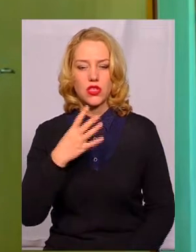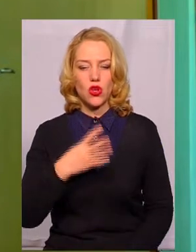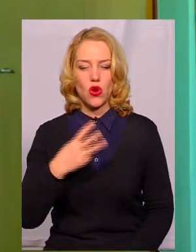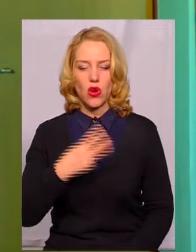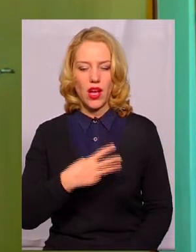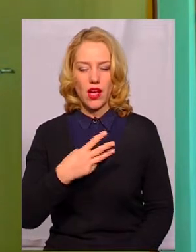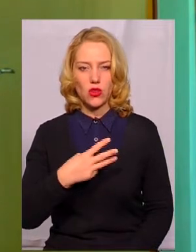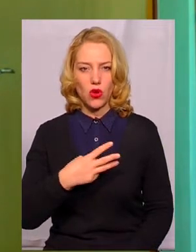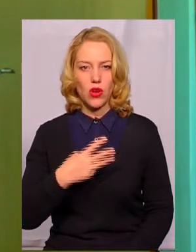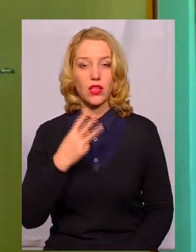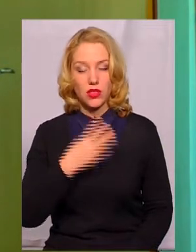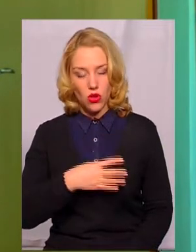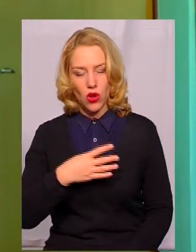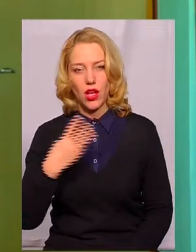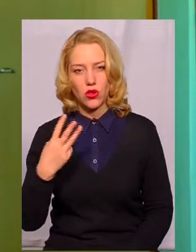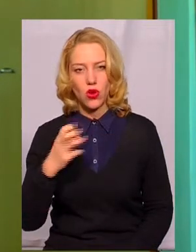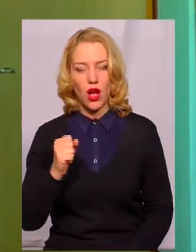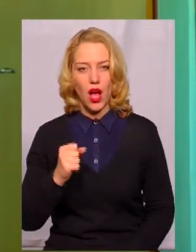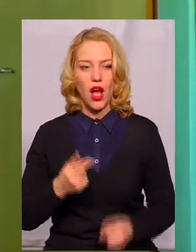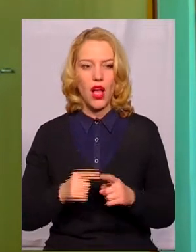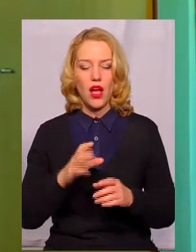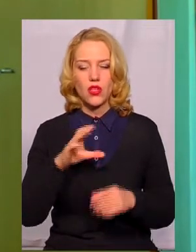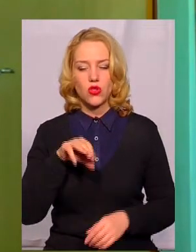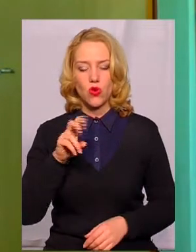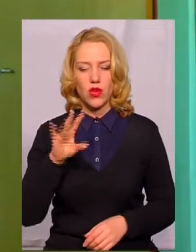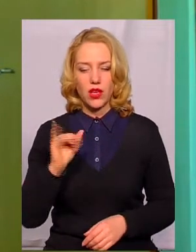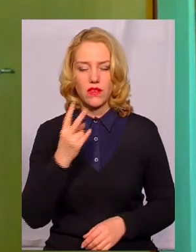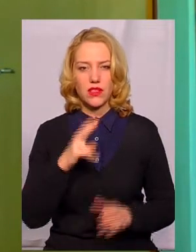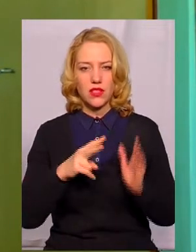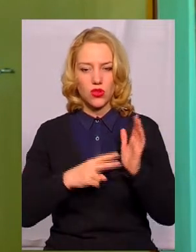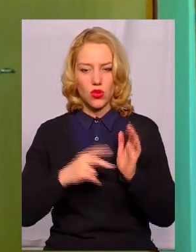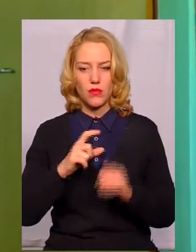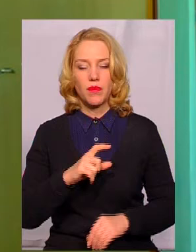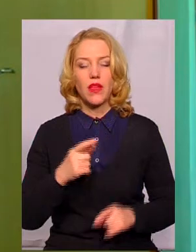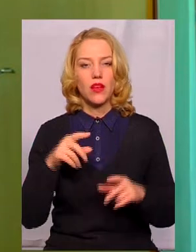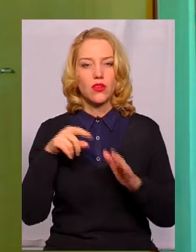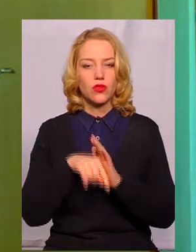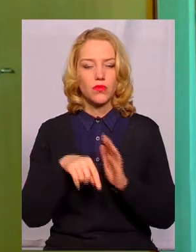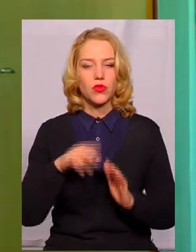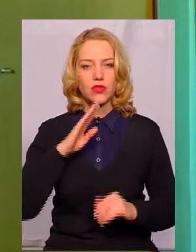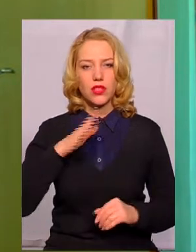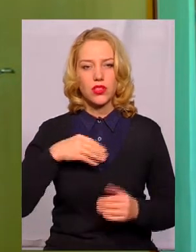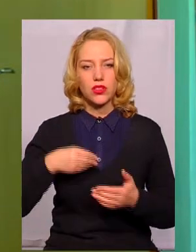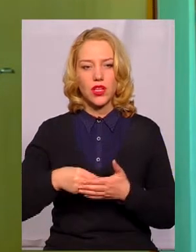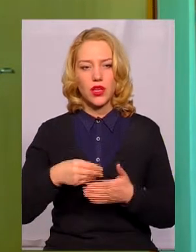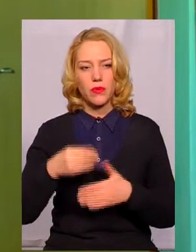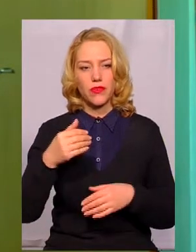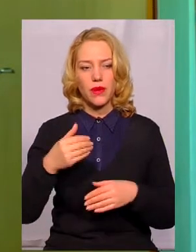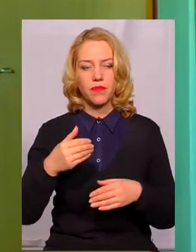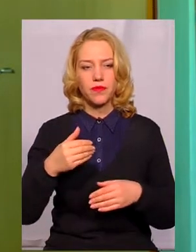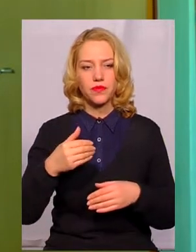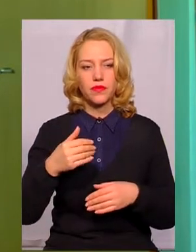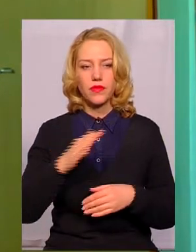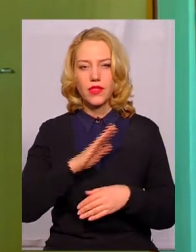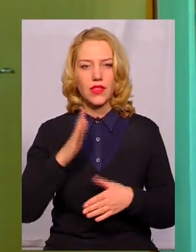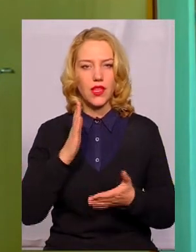по водовідвайданню 27 місце 43. Тобто наші тарифи серед ліцензіатів Нацкомісії